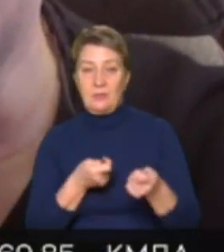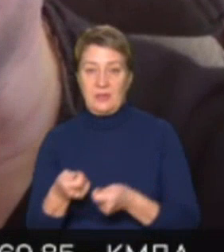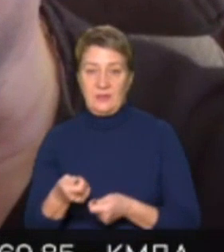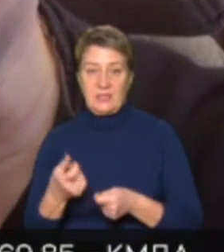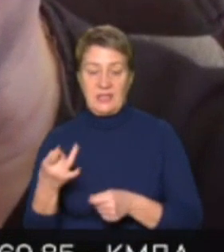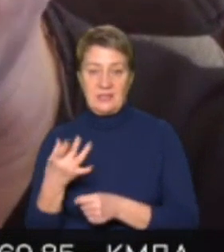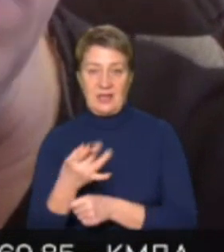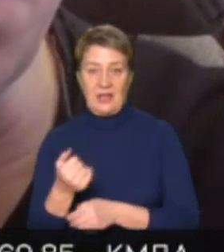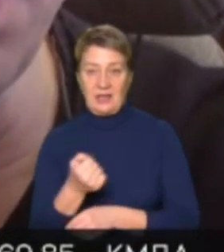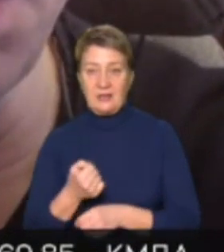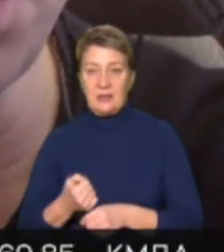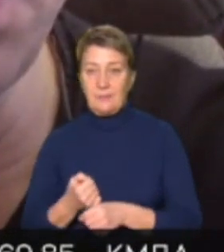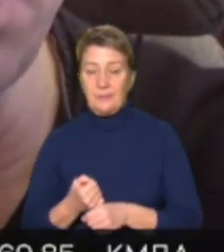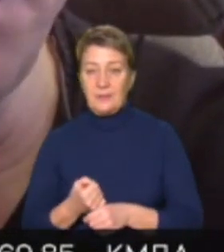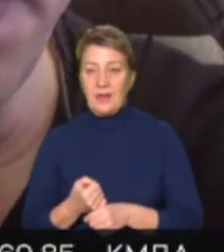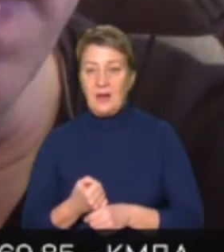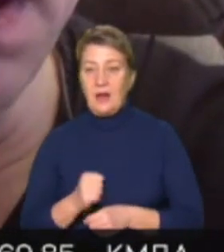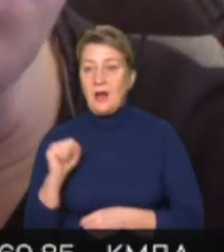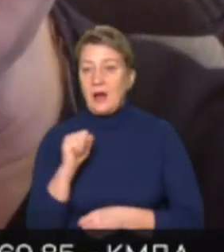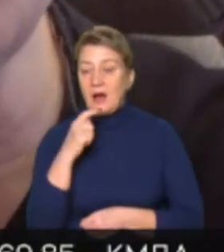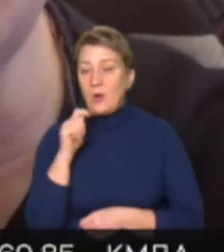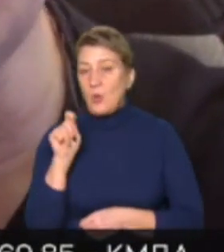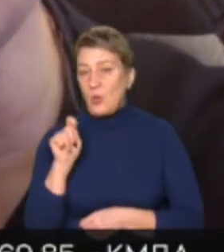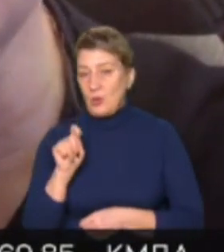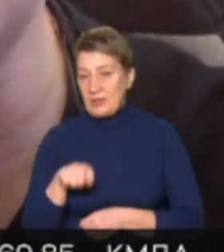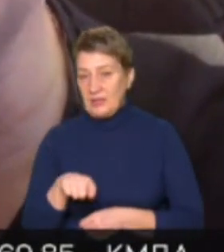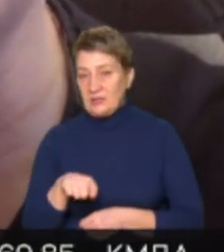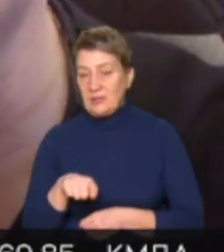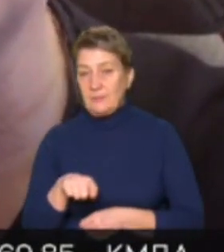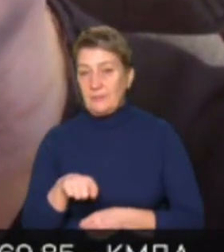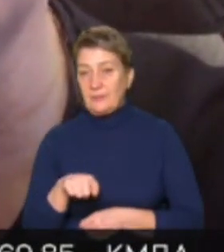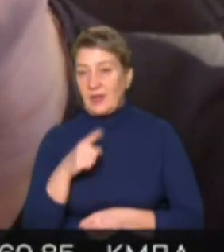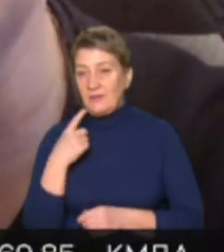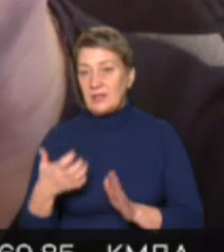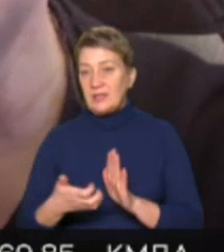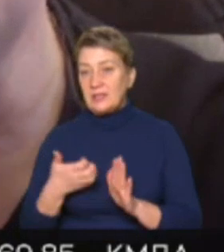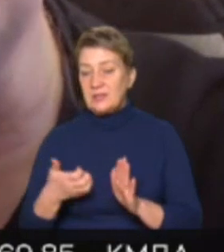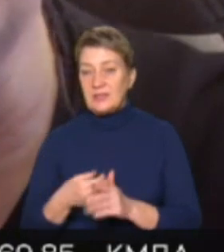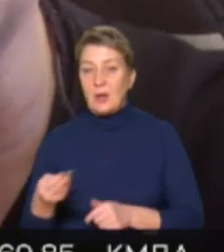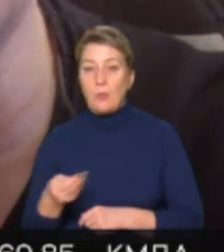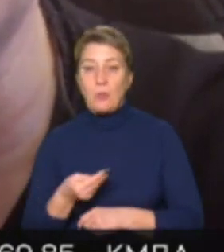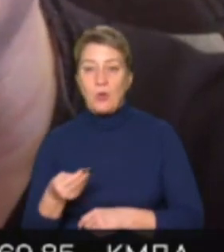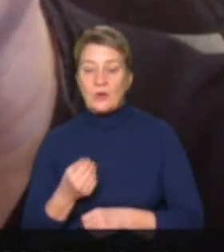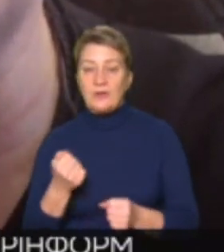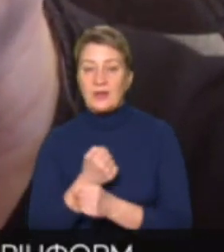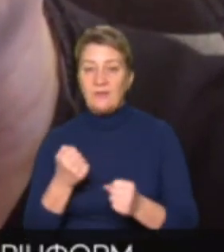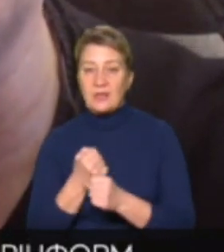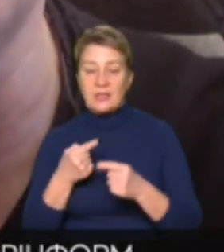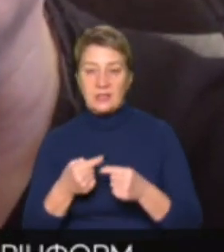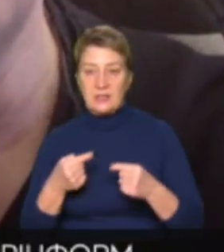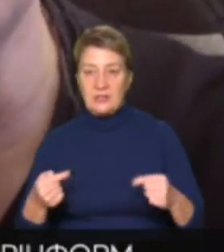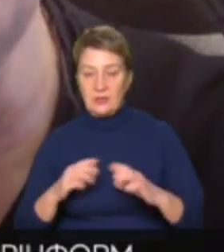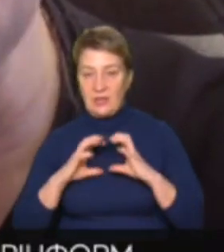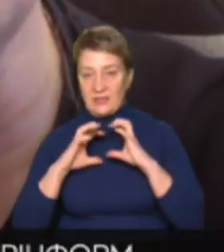А наші керманичі кажуть, що дефіцит пороха і вибухових речовин на світовому